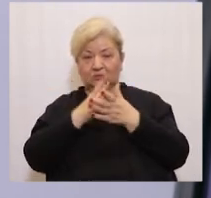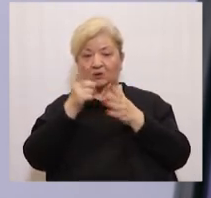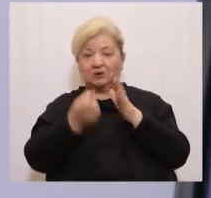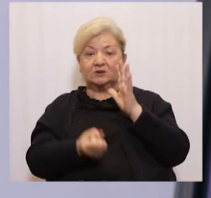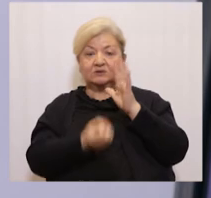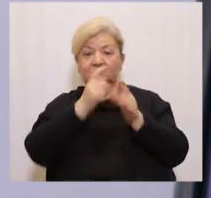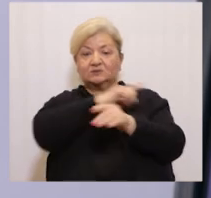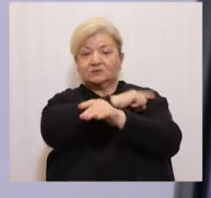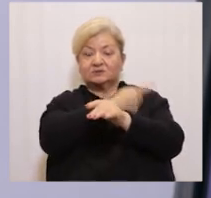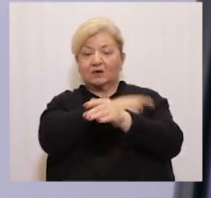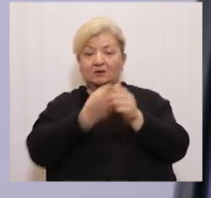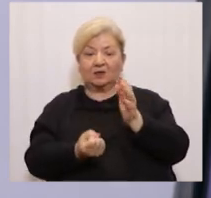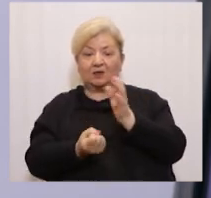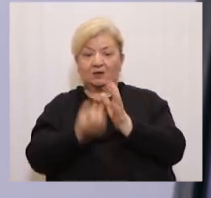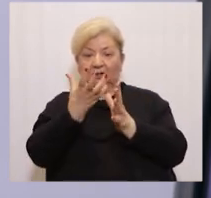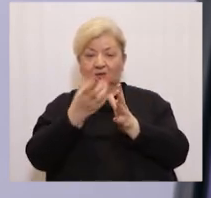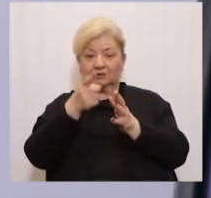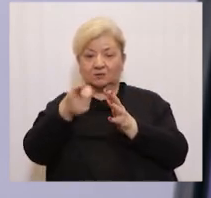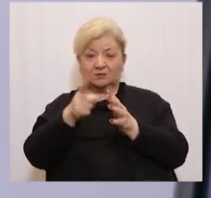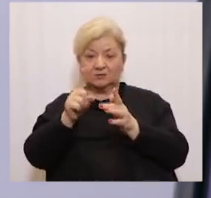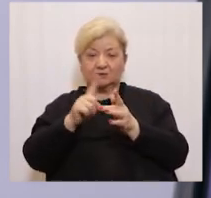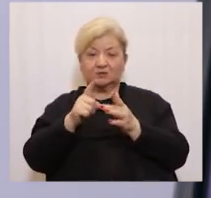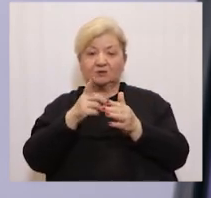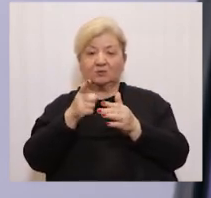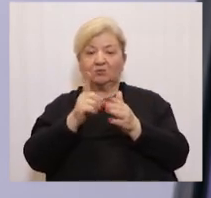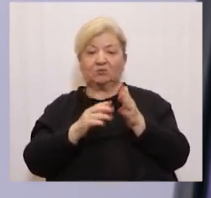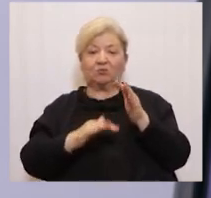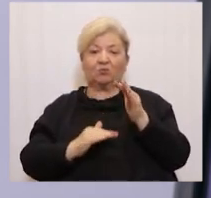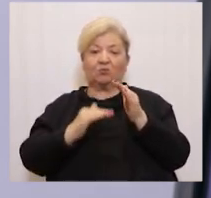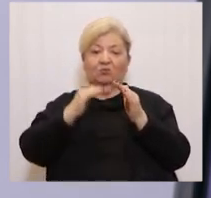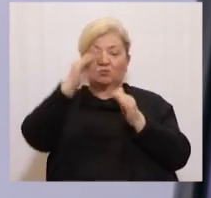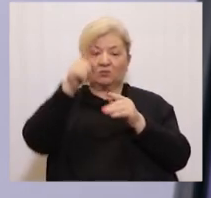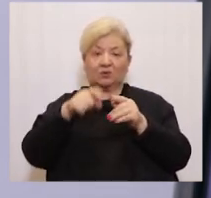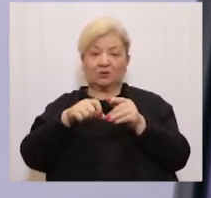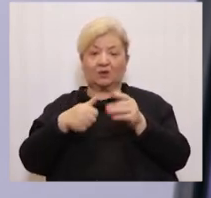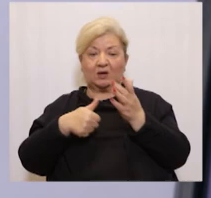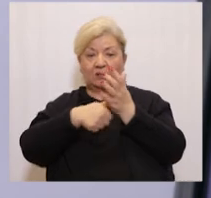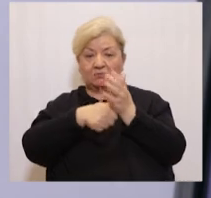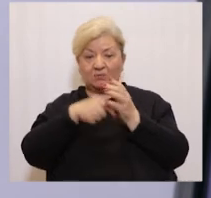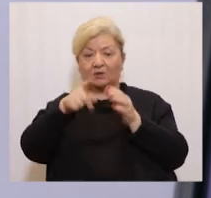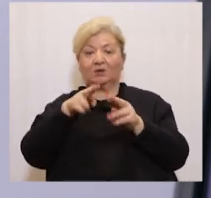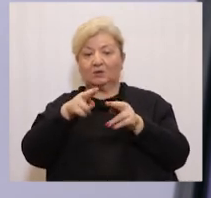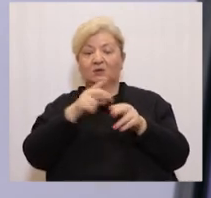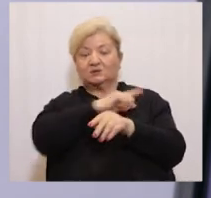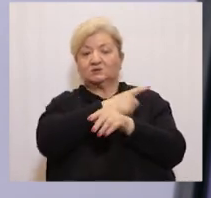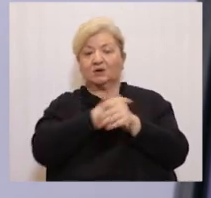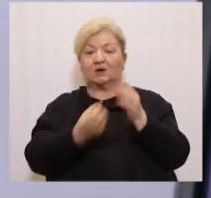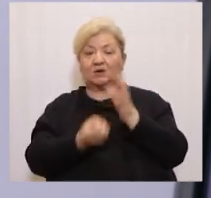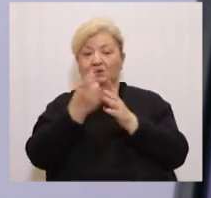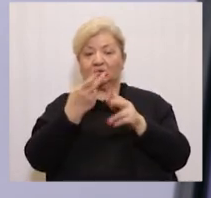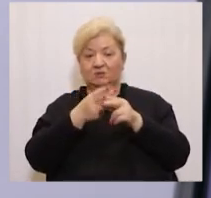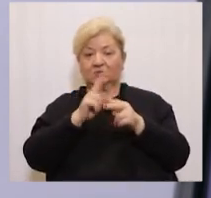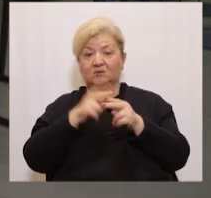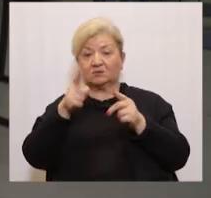ეს ამომგდები ძალა ზუსტადაც რაც იწევს აი ამ ბურთისევით მოძრაობას, ეს ამომგდები ძალაც